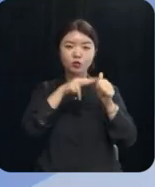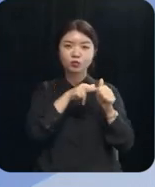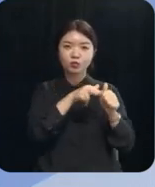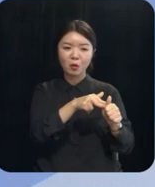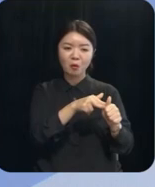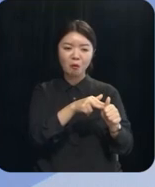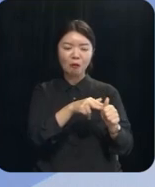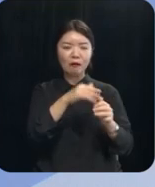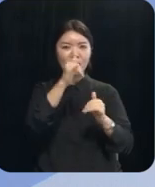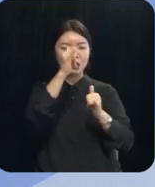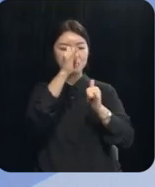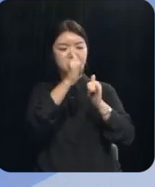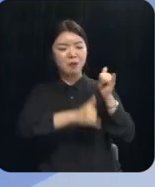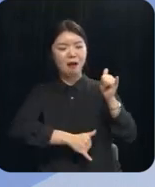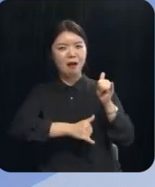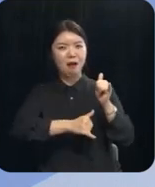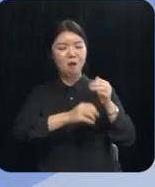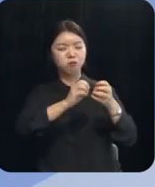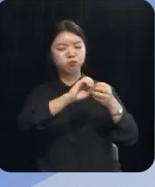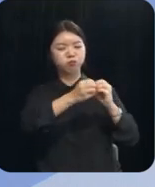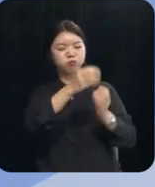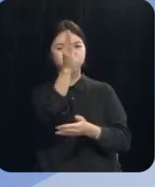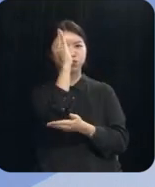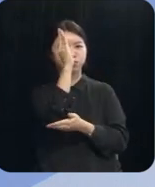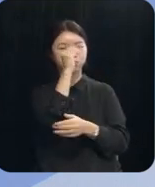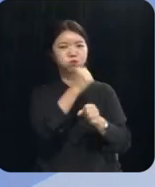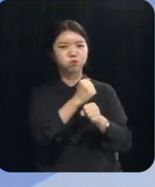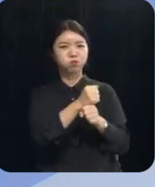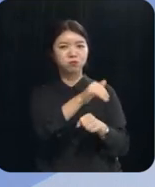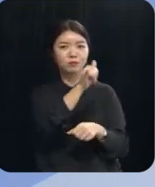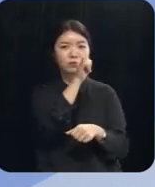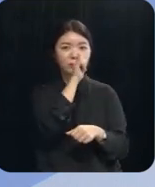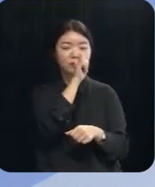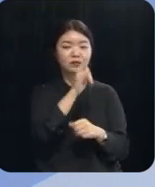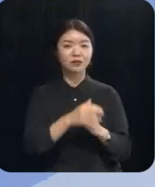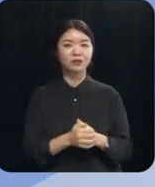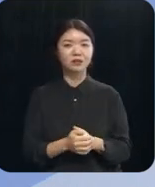폄훼하는 4.3을 왜곡 폄훼하는 발언을 할